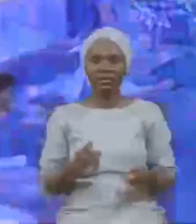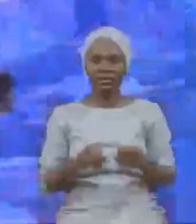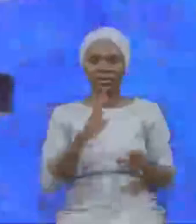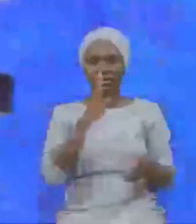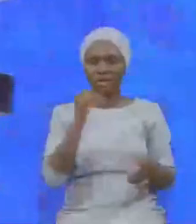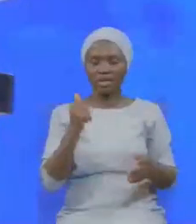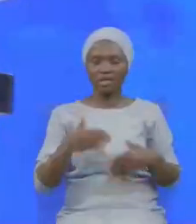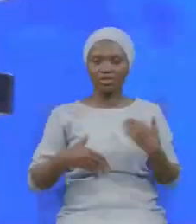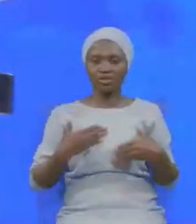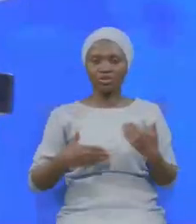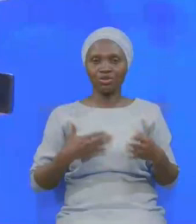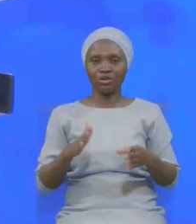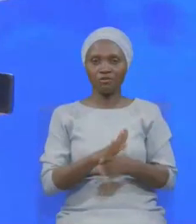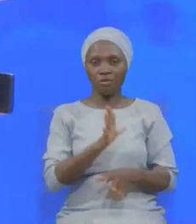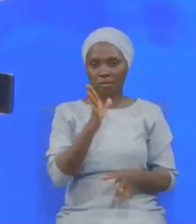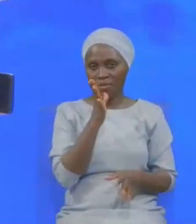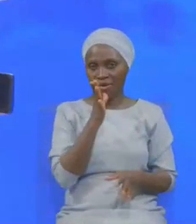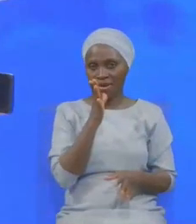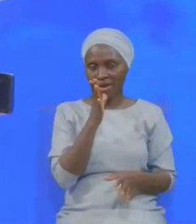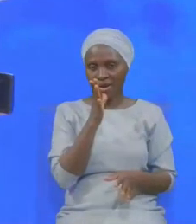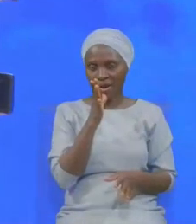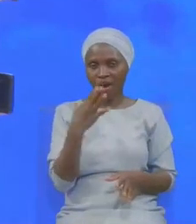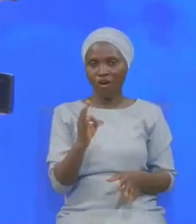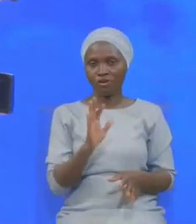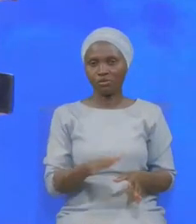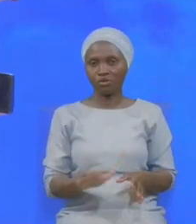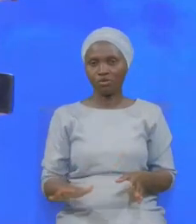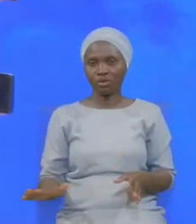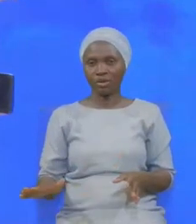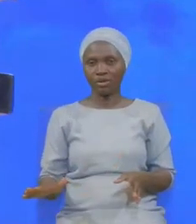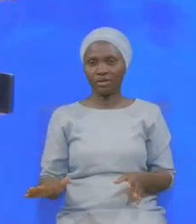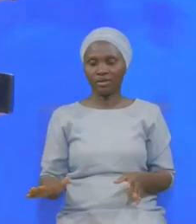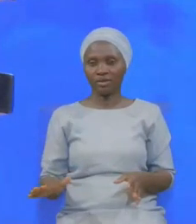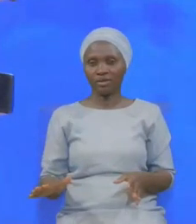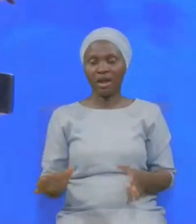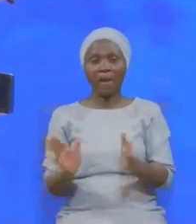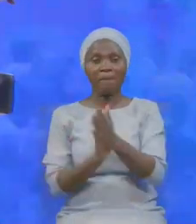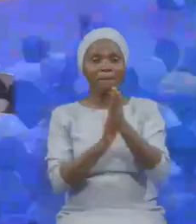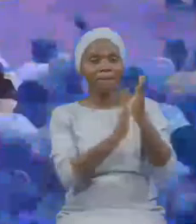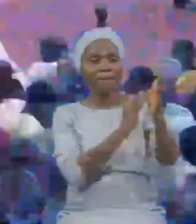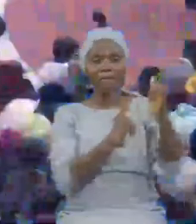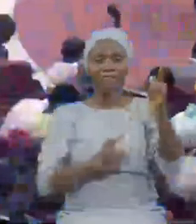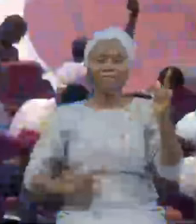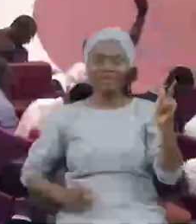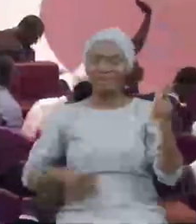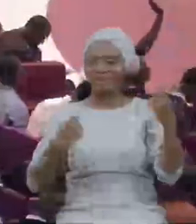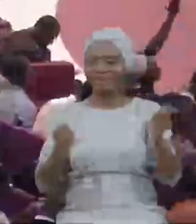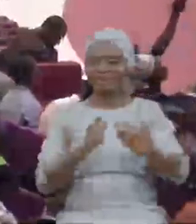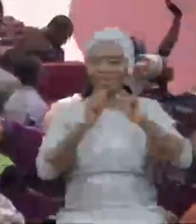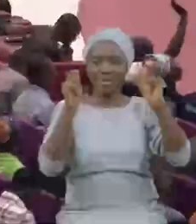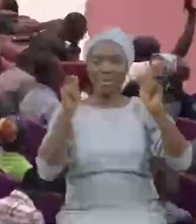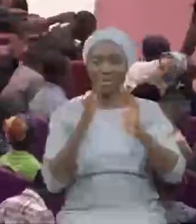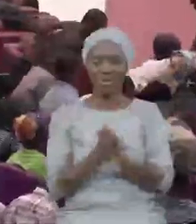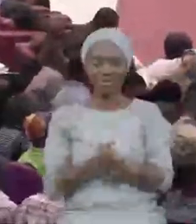une mère joyeuse au milieu de ses enfants. Louez l'Éternel!